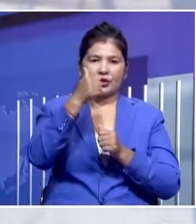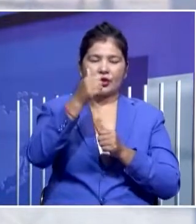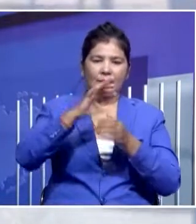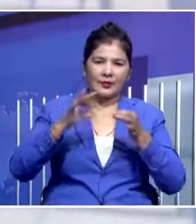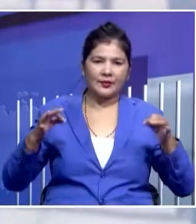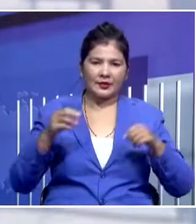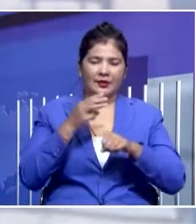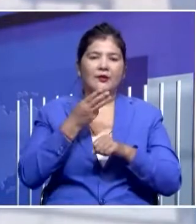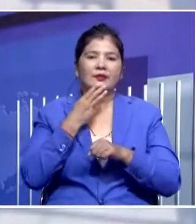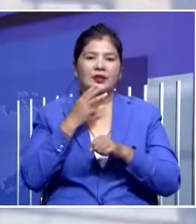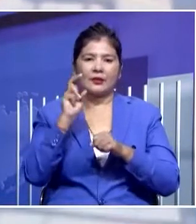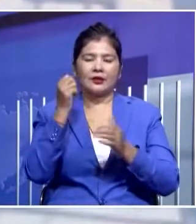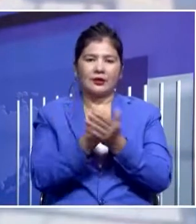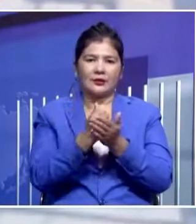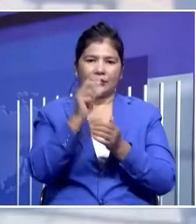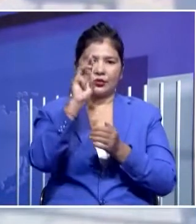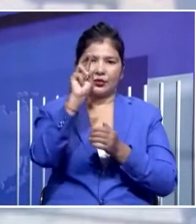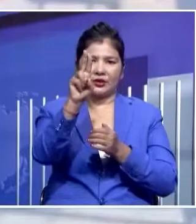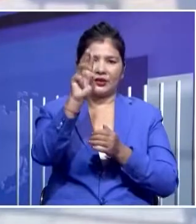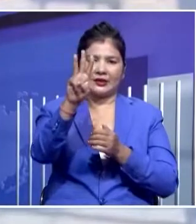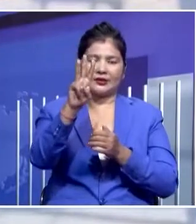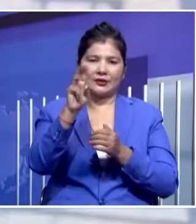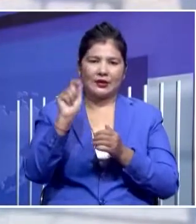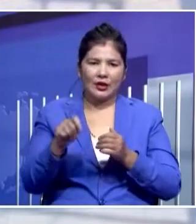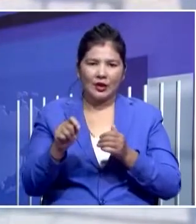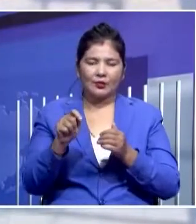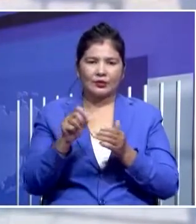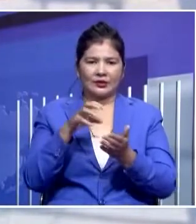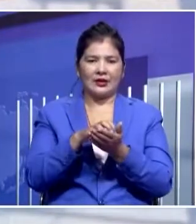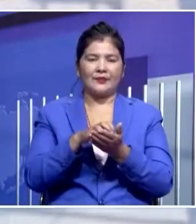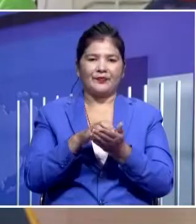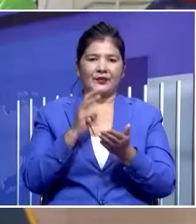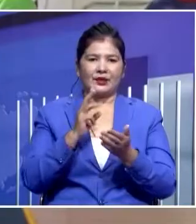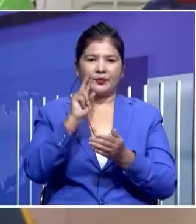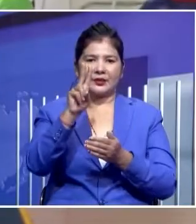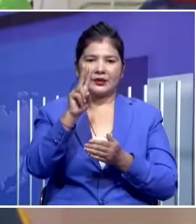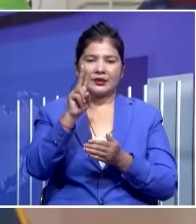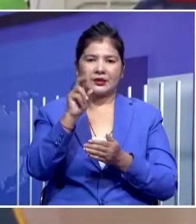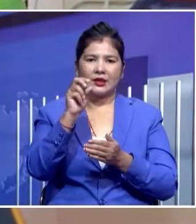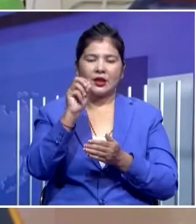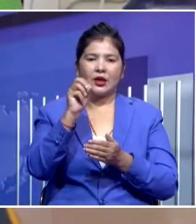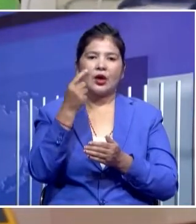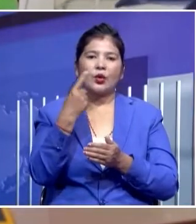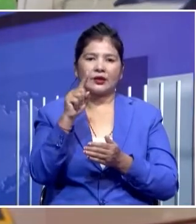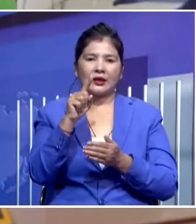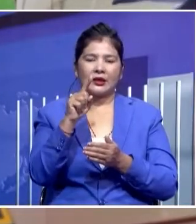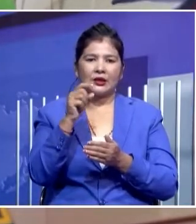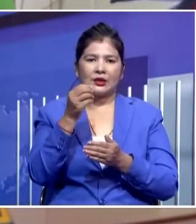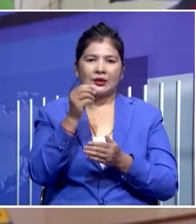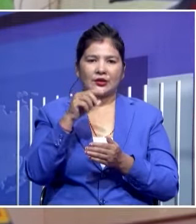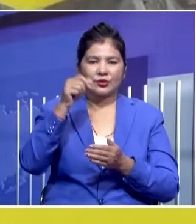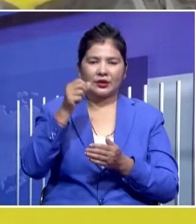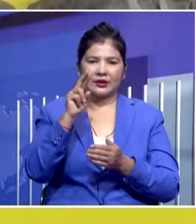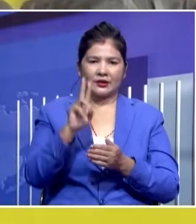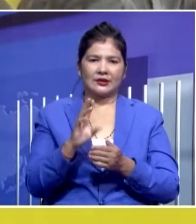विभिन्न मितिमा दर्ता भएका 23 मुद्दामध्ये 20 ब्राउन सुगरका रहेका छन्। इलाका प्रहरी